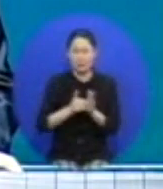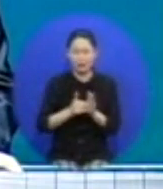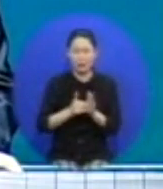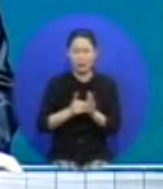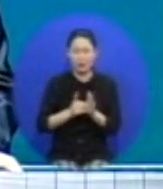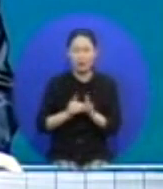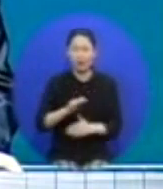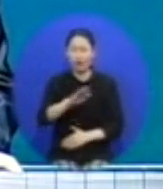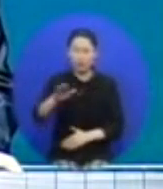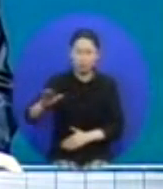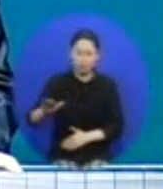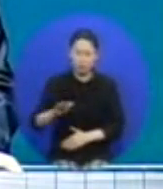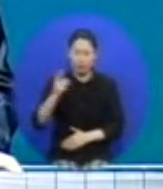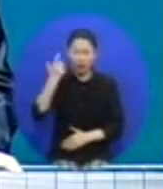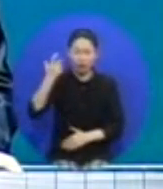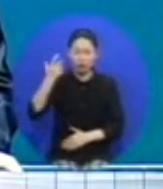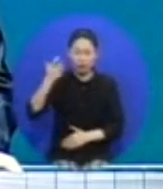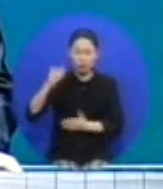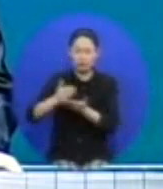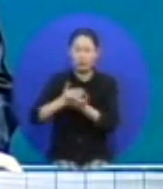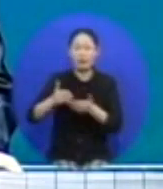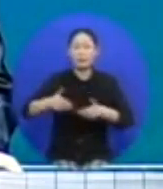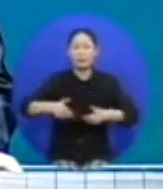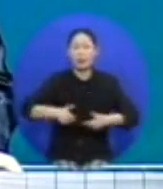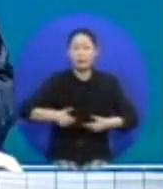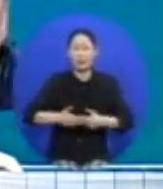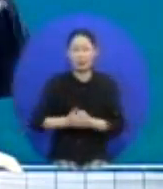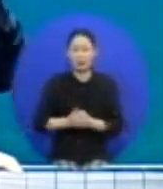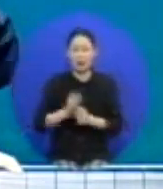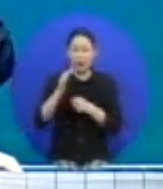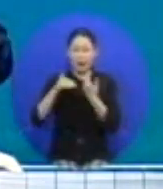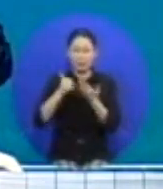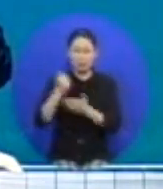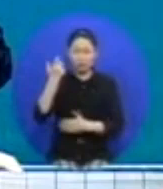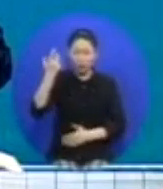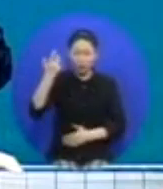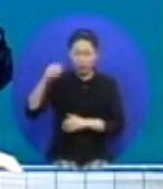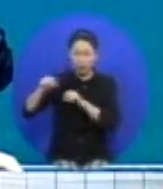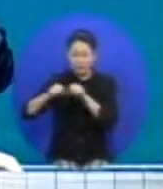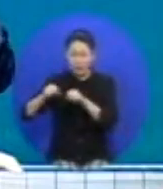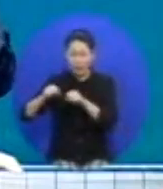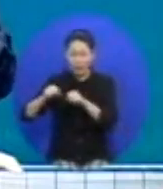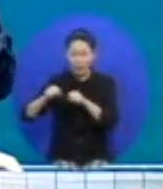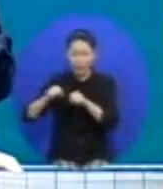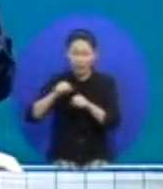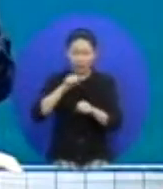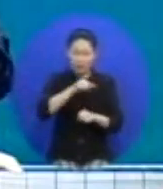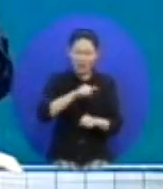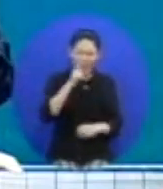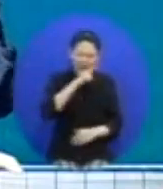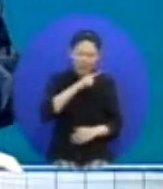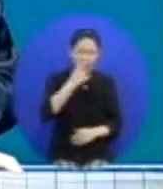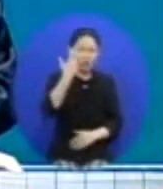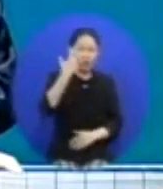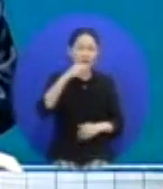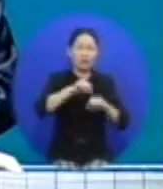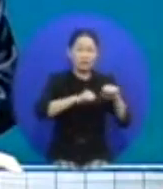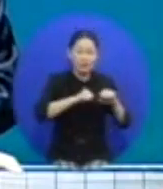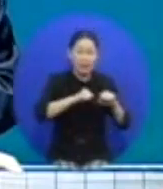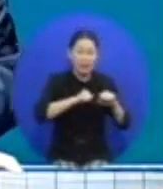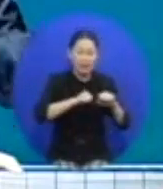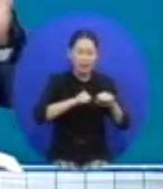여러분 영적인 부표를 해야되요 하나님의 성령의 역사인 g 이것이 악한 영의 역사